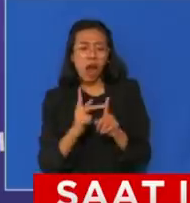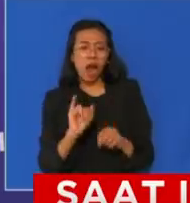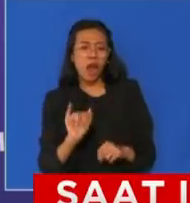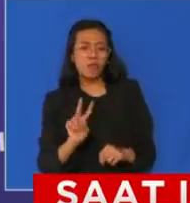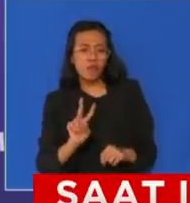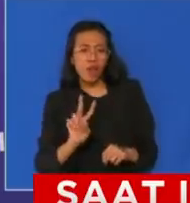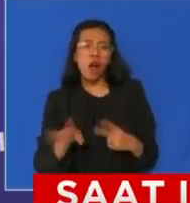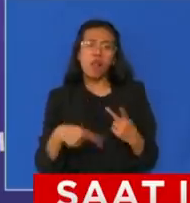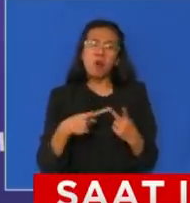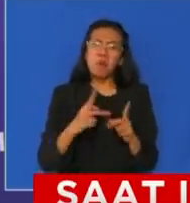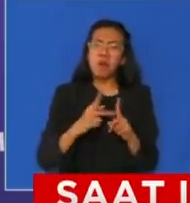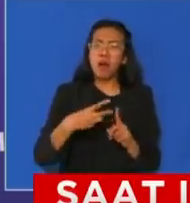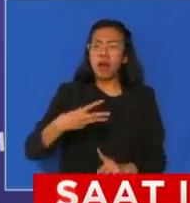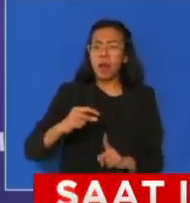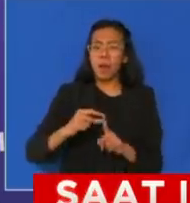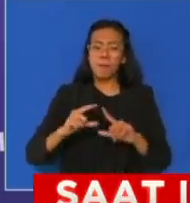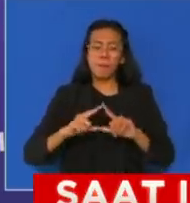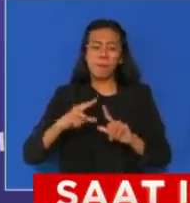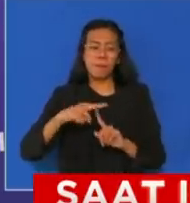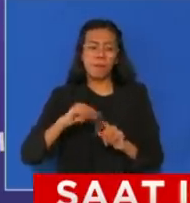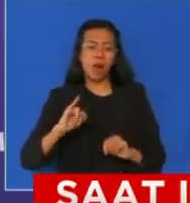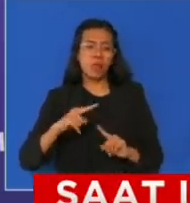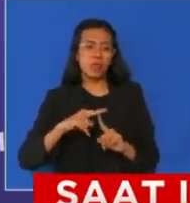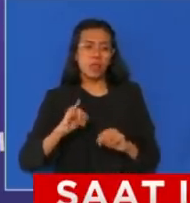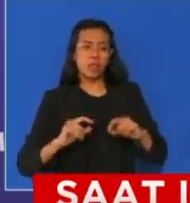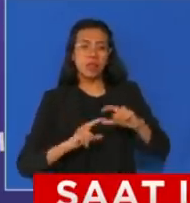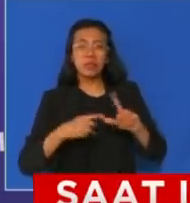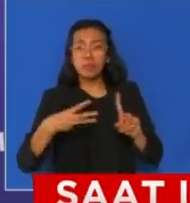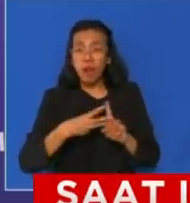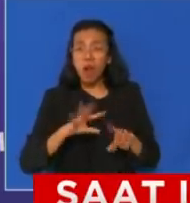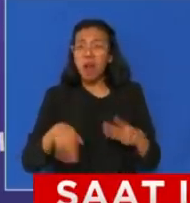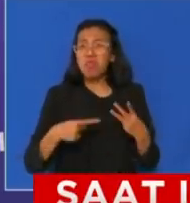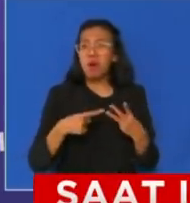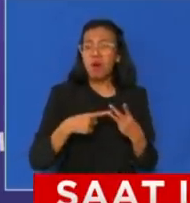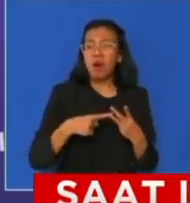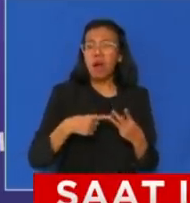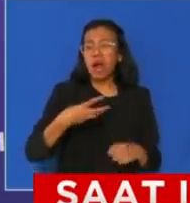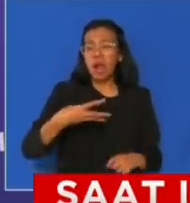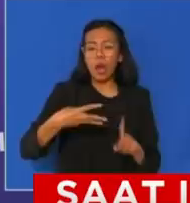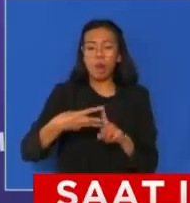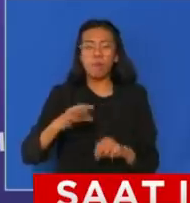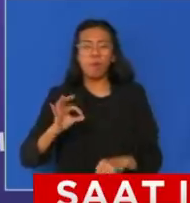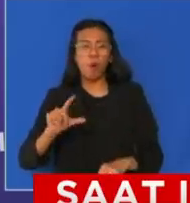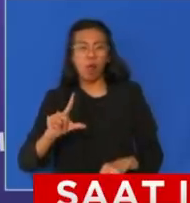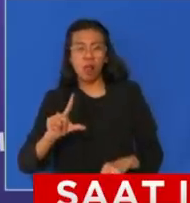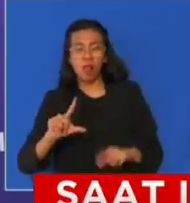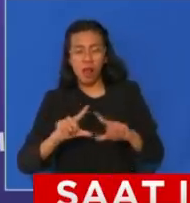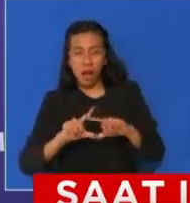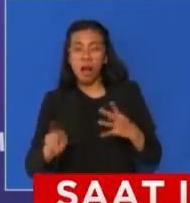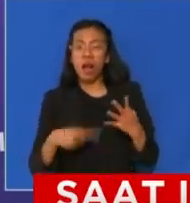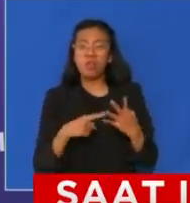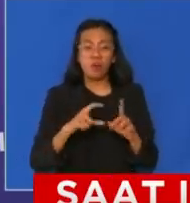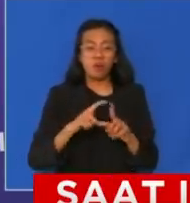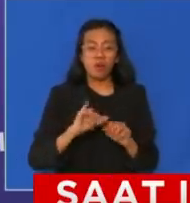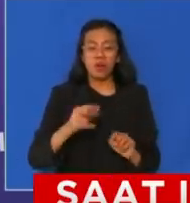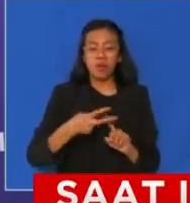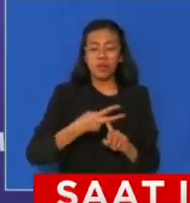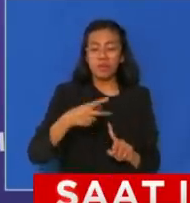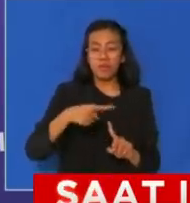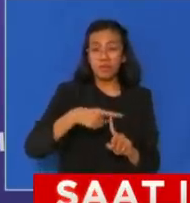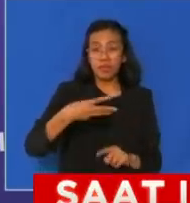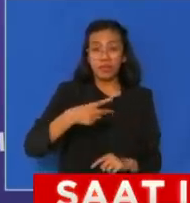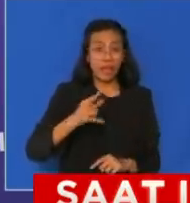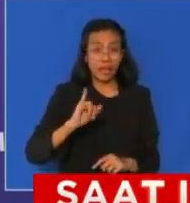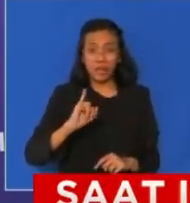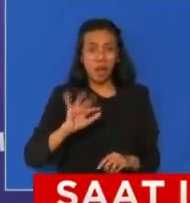B karena eh pola karena Difteri karena covert 19 Semua